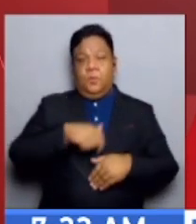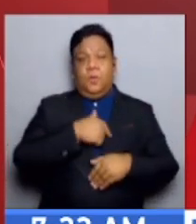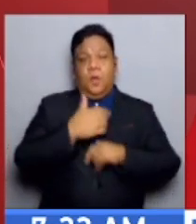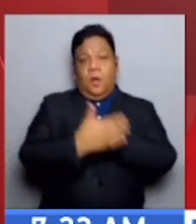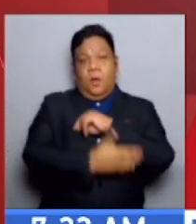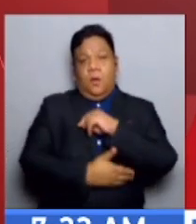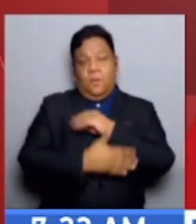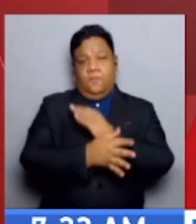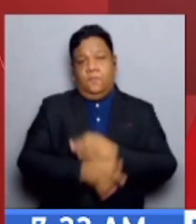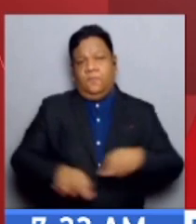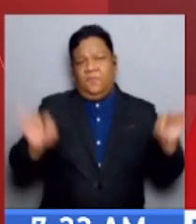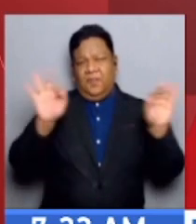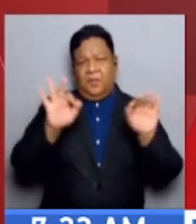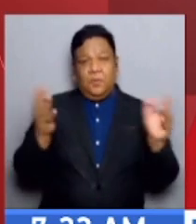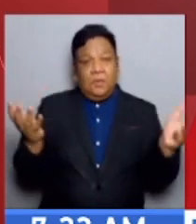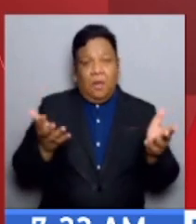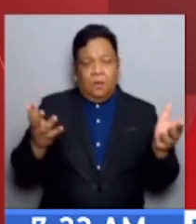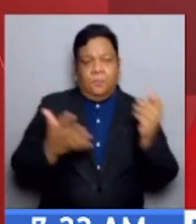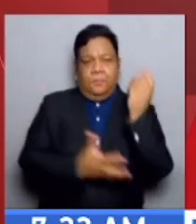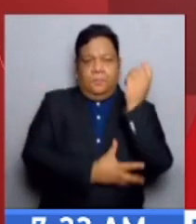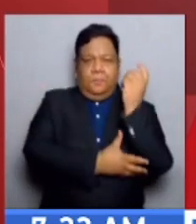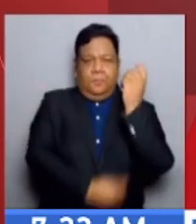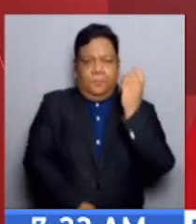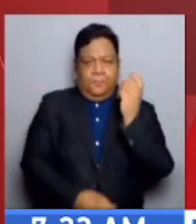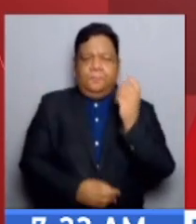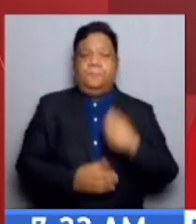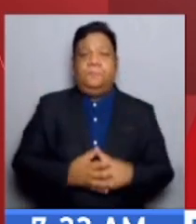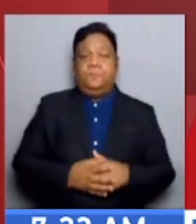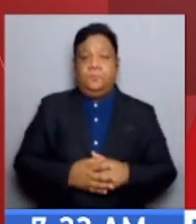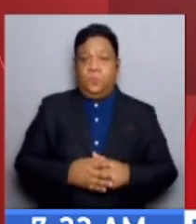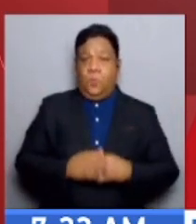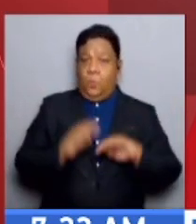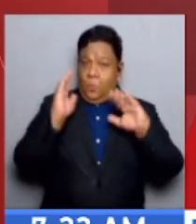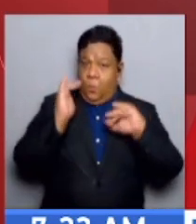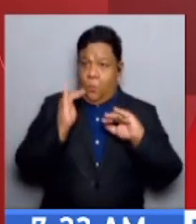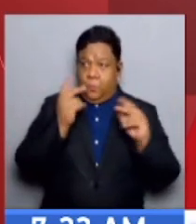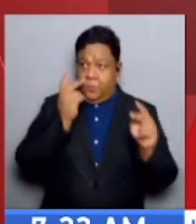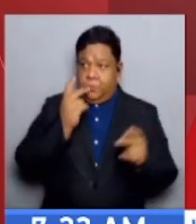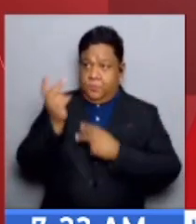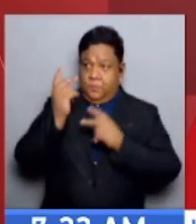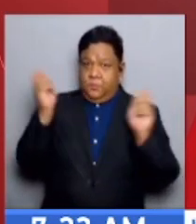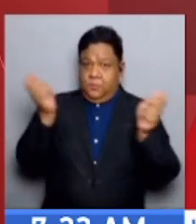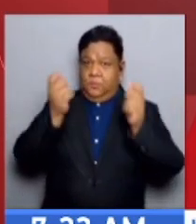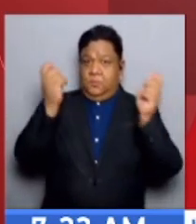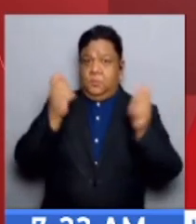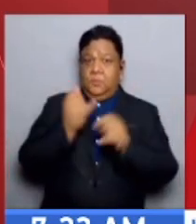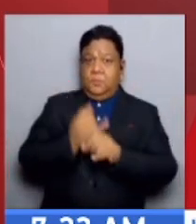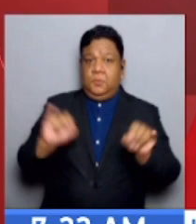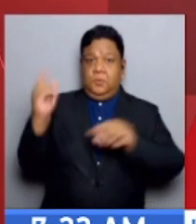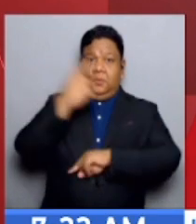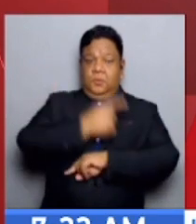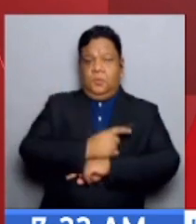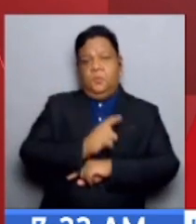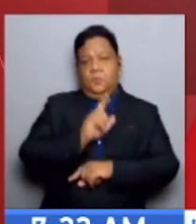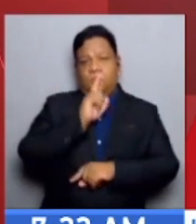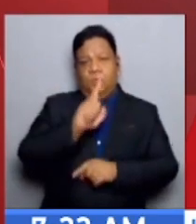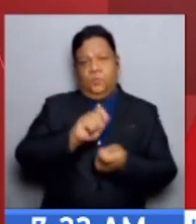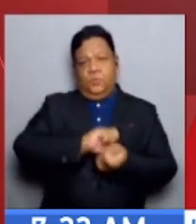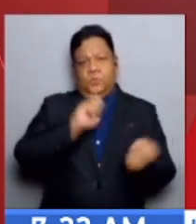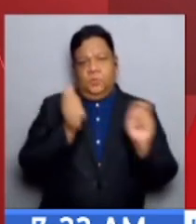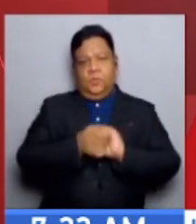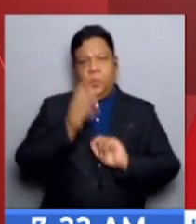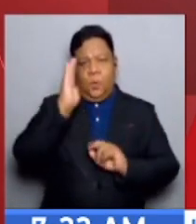kahirapan. At sana raw sa pagunita ng Araw ng Kalayaan ay magkaroon ng tunay na pagbabago. Para kay Mary Jean